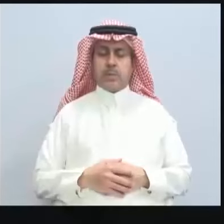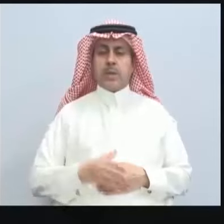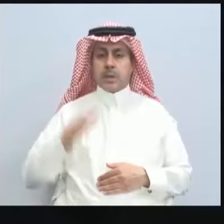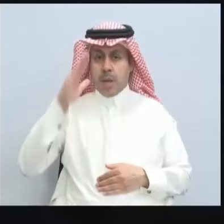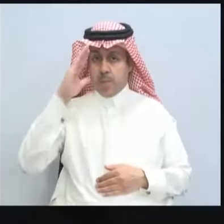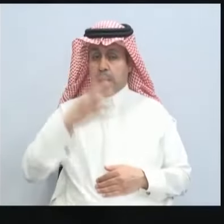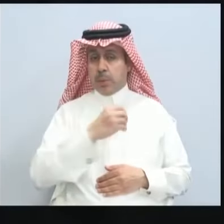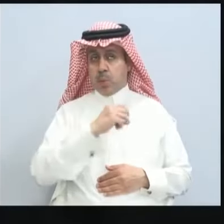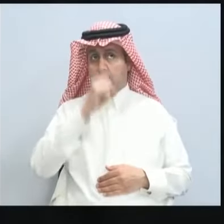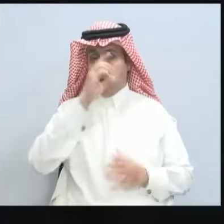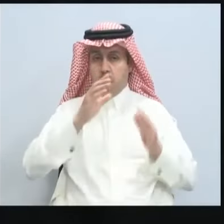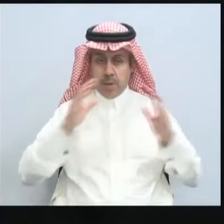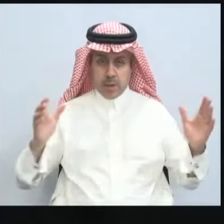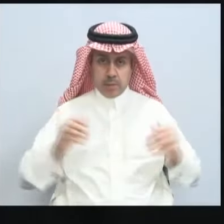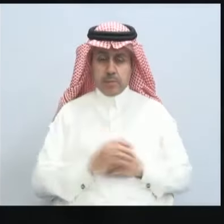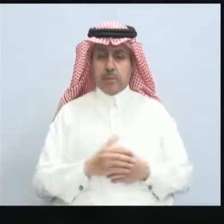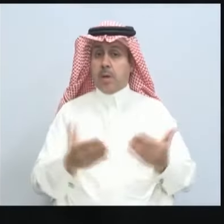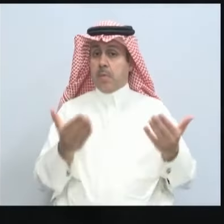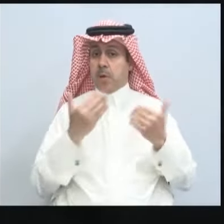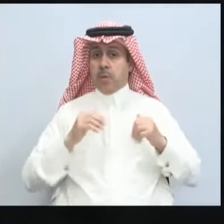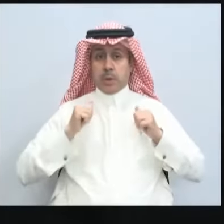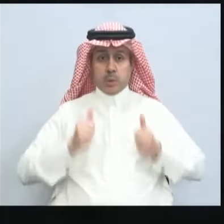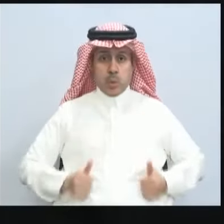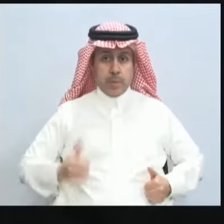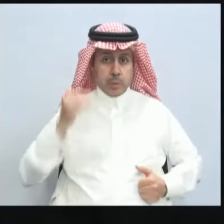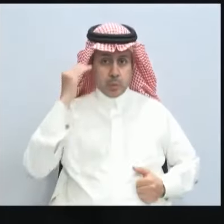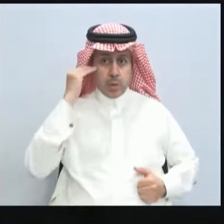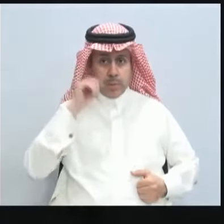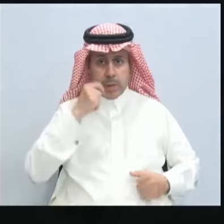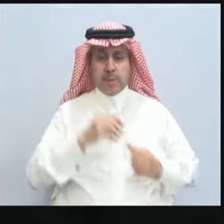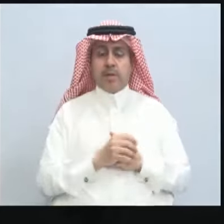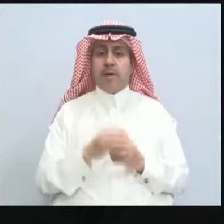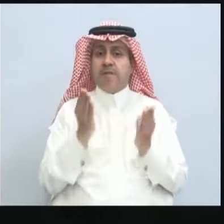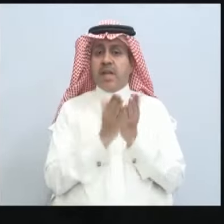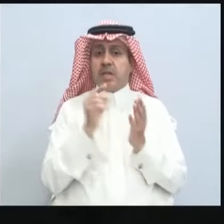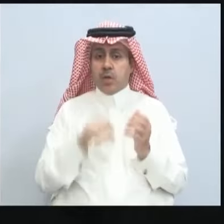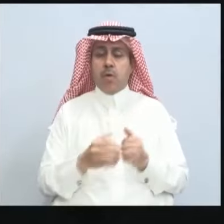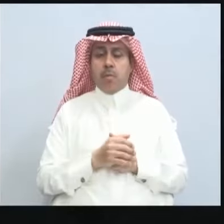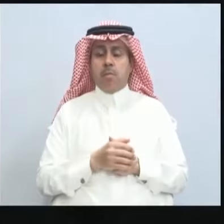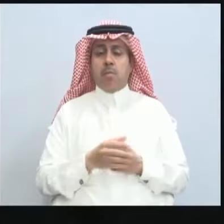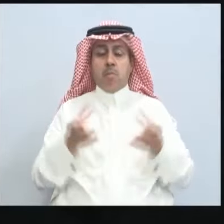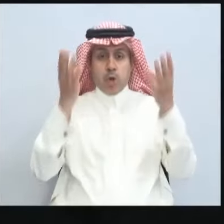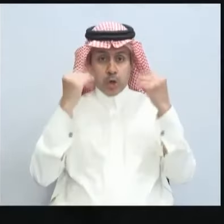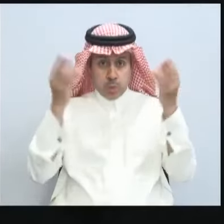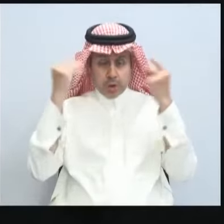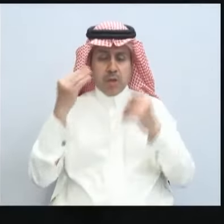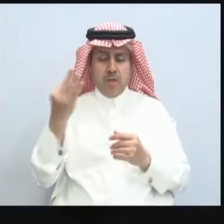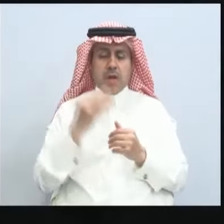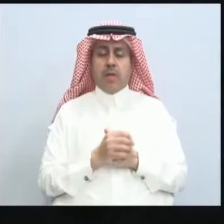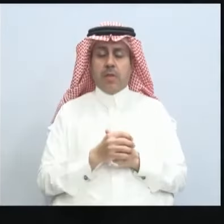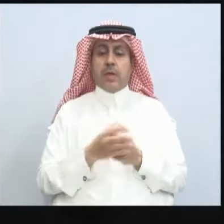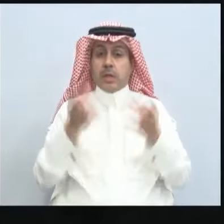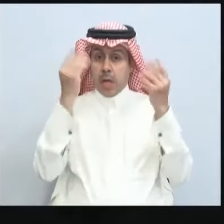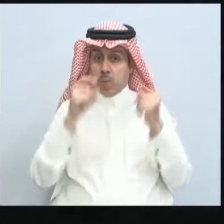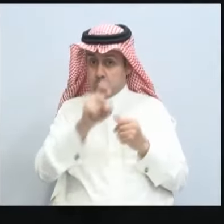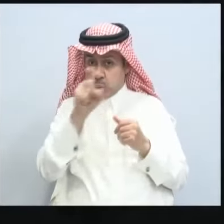السلام عليكم ورحمه الله وبركاته اهلا وسهلا بكم اعزائي الطلاب والطالبات في درس اليوم درس الاثراءات الثالث اللي راح ناخذ فيه اسئله